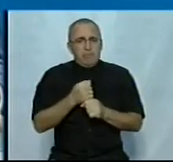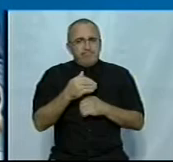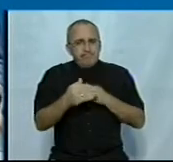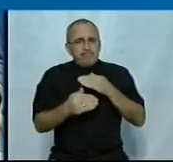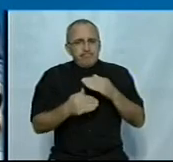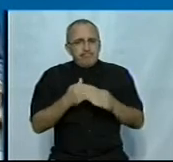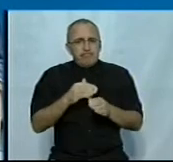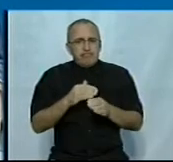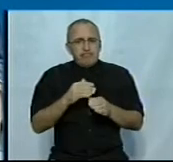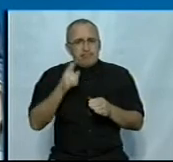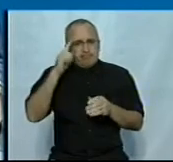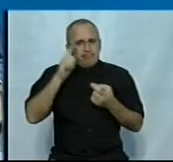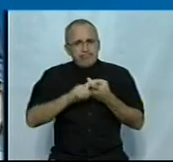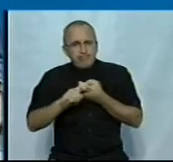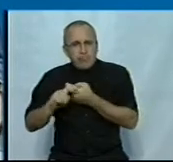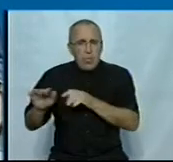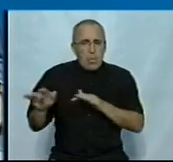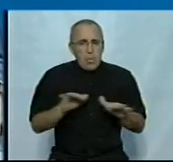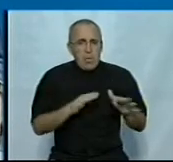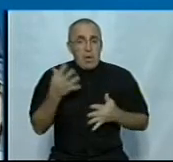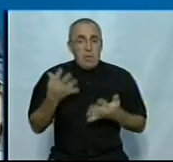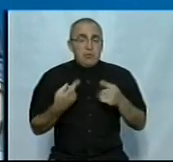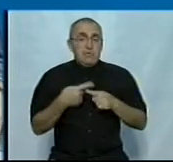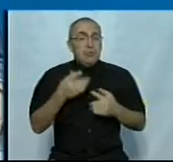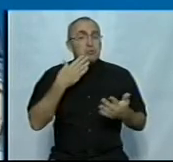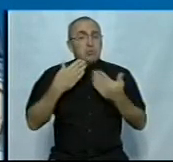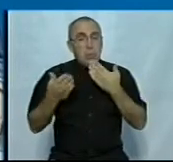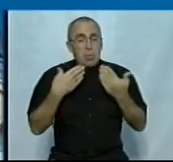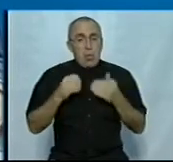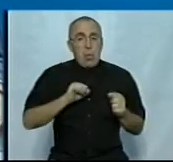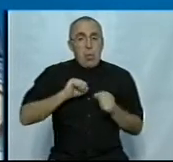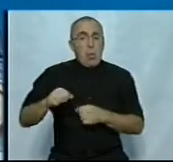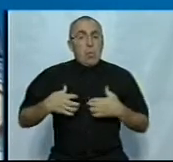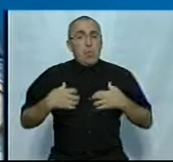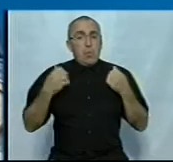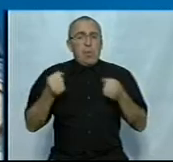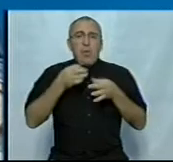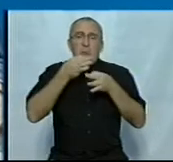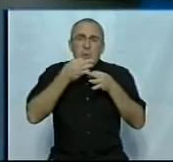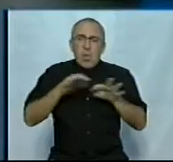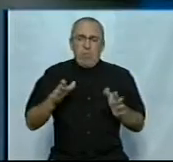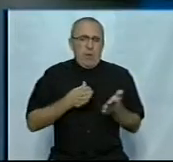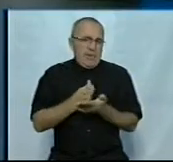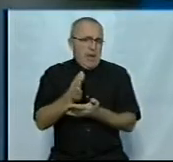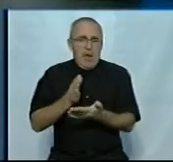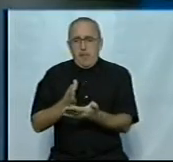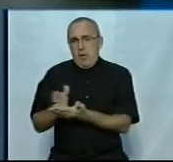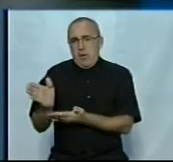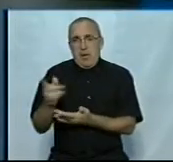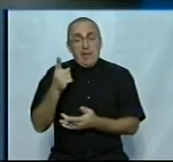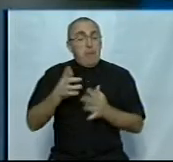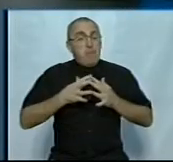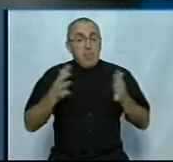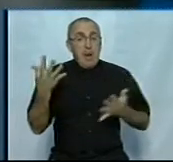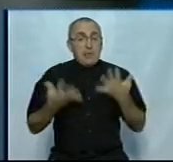виважені кроки, тим більше, якщо це стосується охорони здоров'я та любого напрямку. Тим більше,